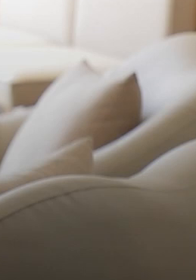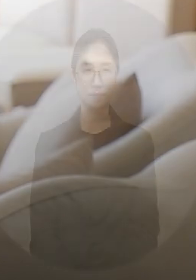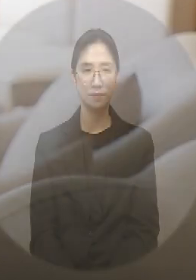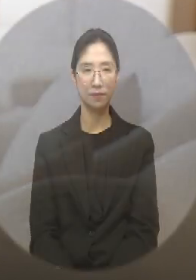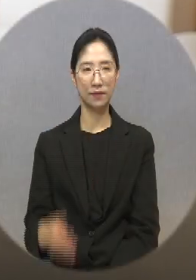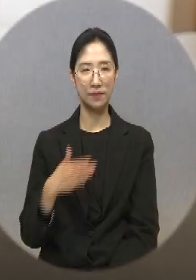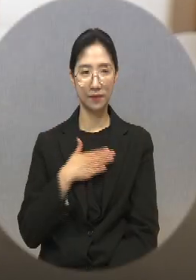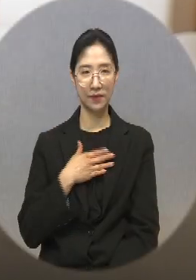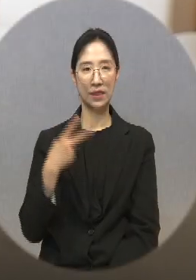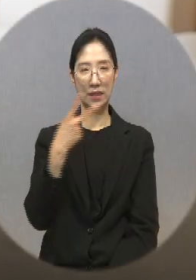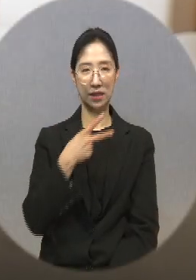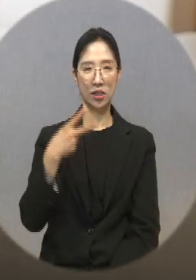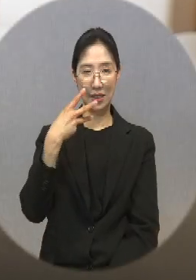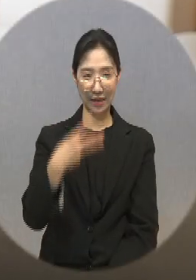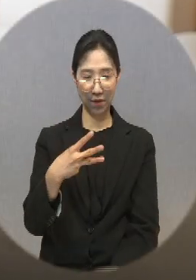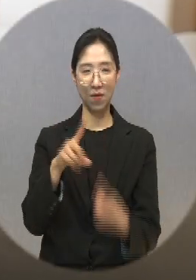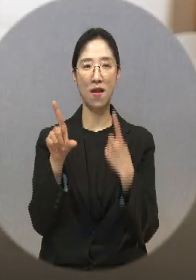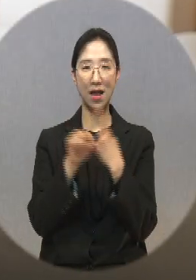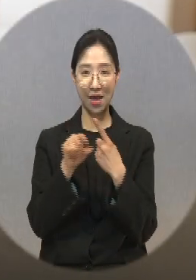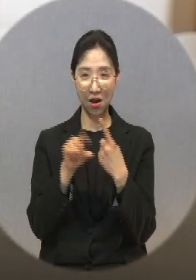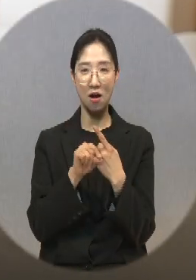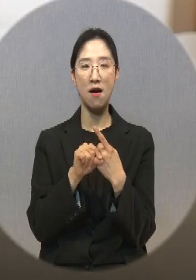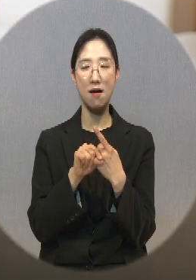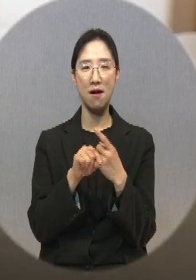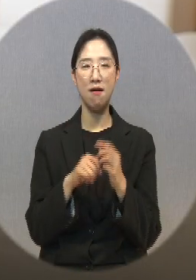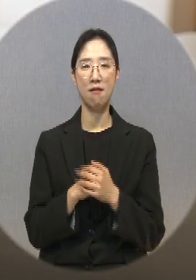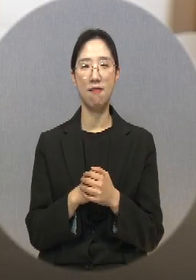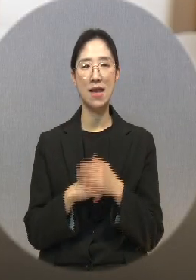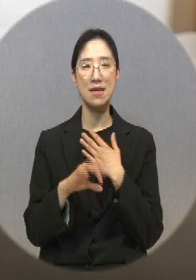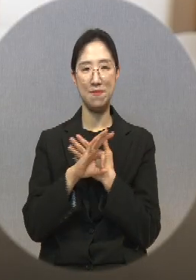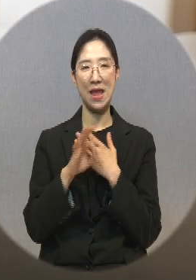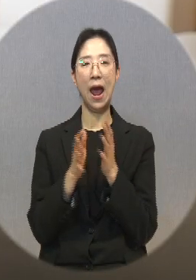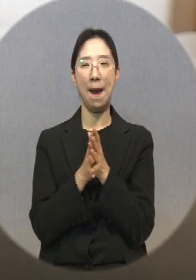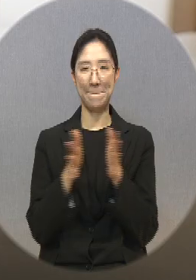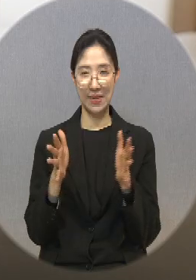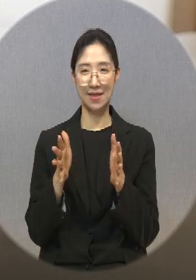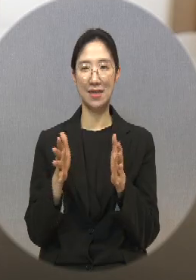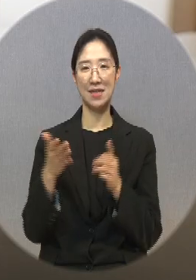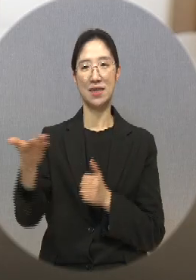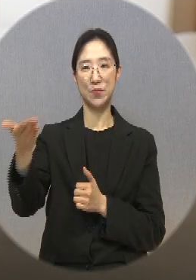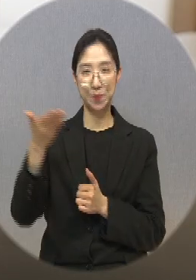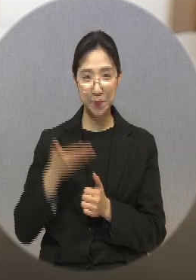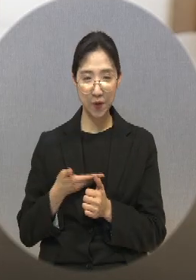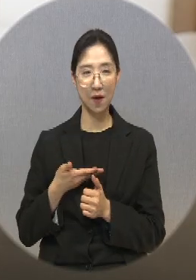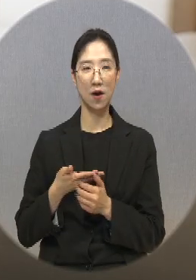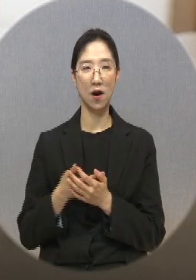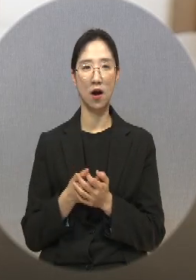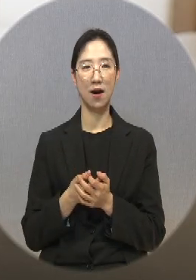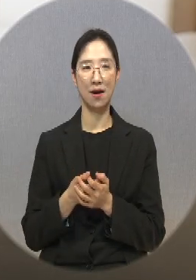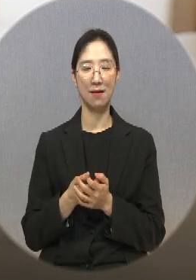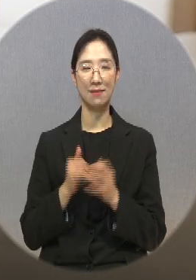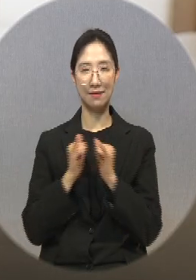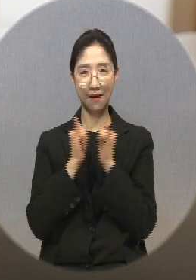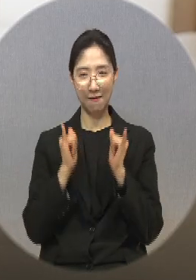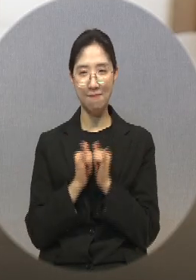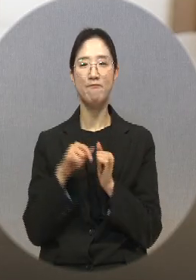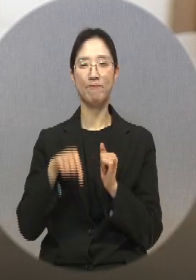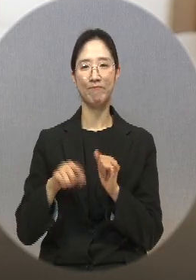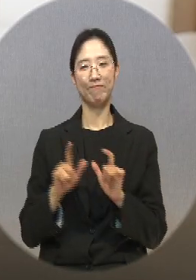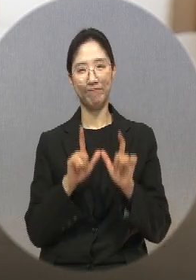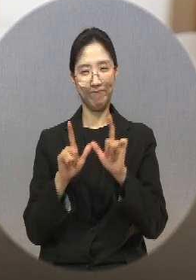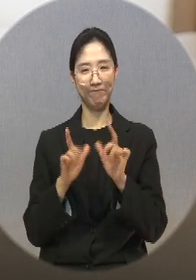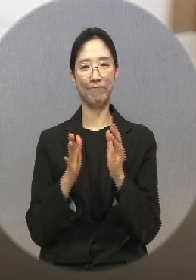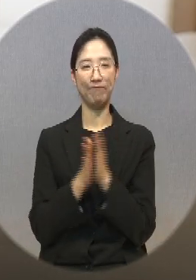제가 2003년 1월에 그 임대 아파트를 배정을 받고 사회 정착을